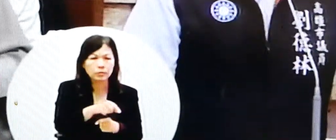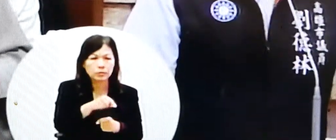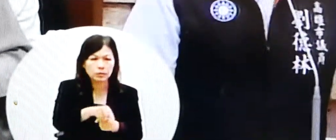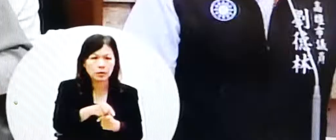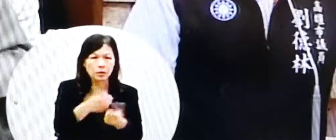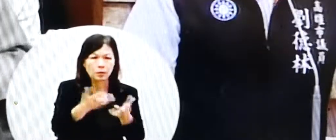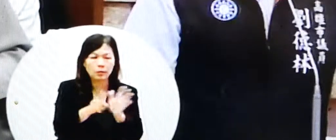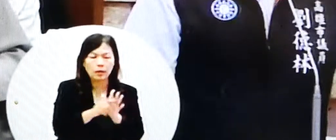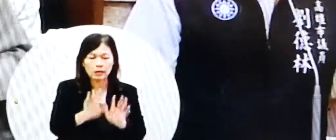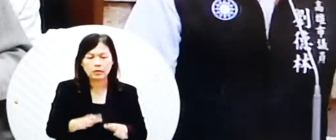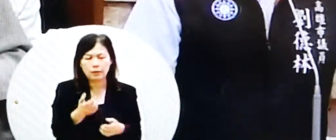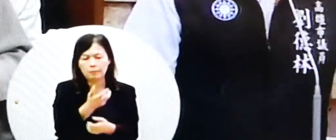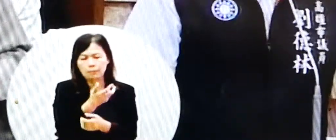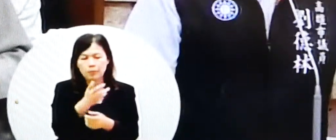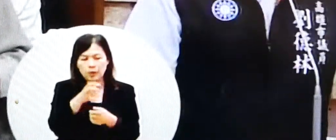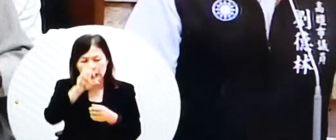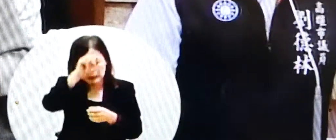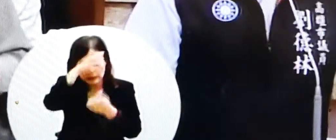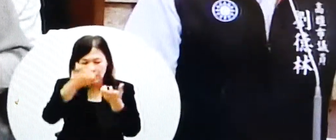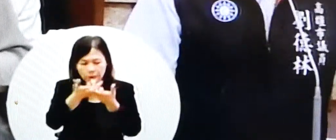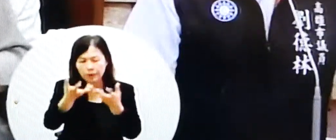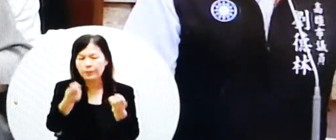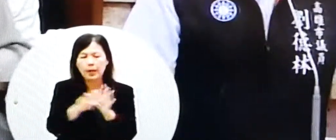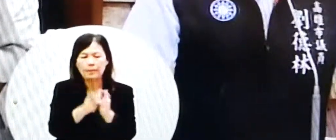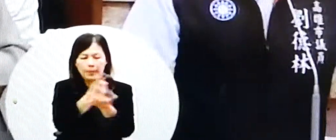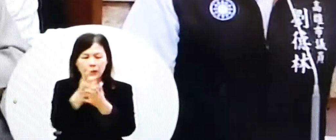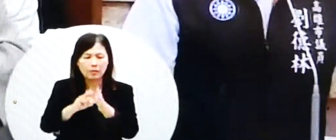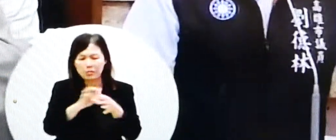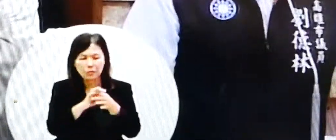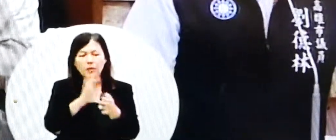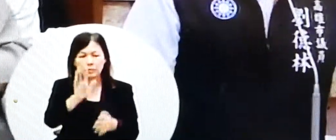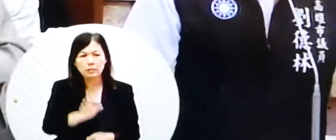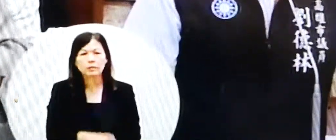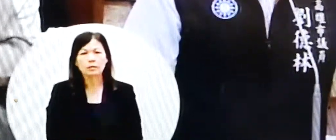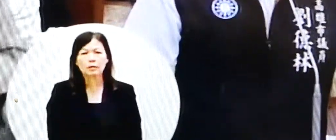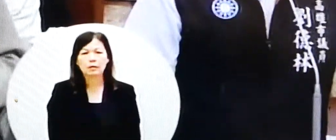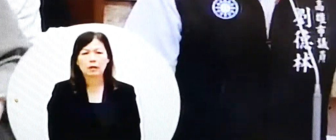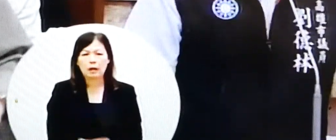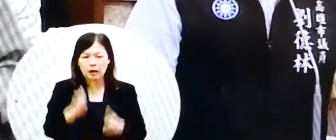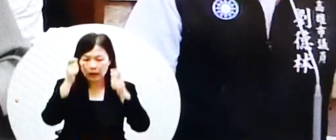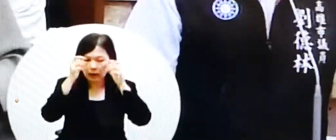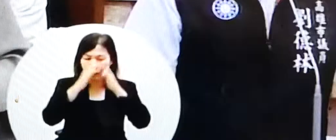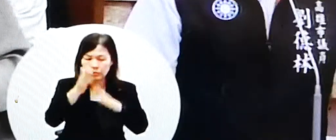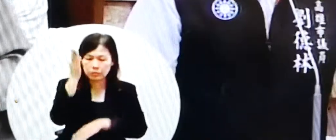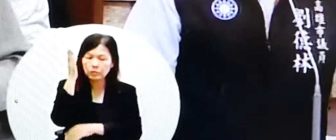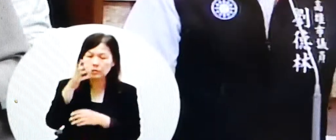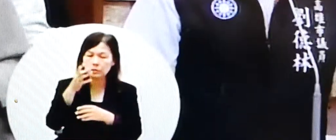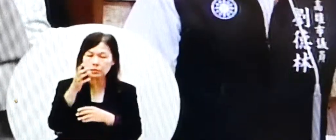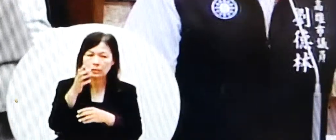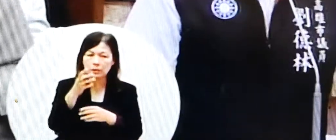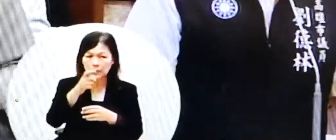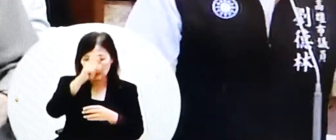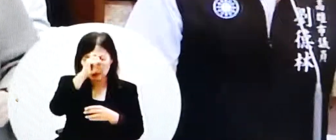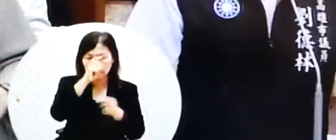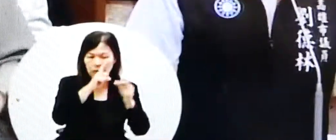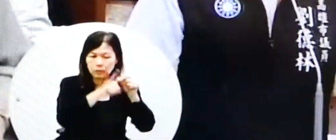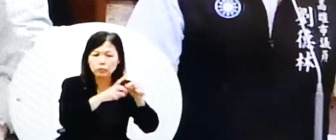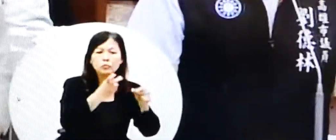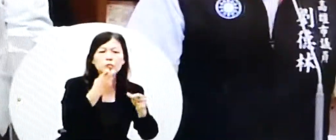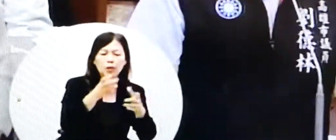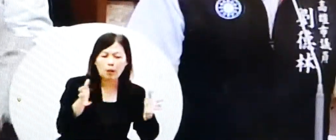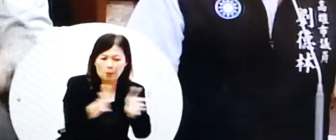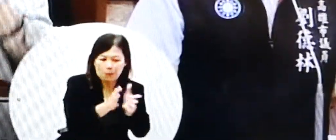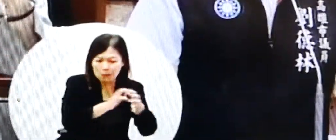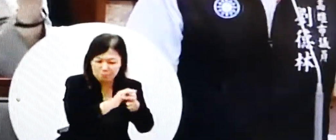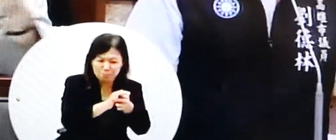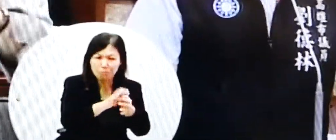有的议员都非常关心。那高雄市政府也希望跟中央密切合作，如果中央少子化办公